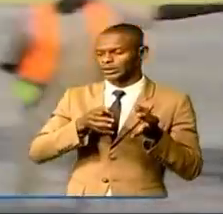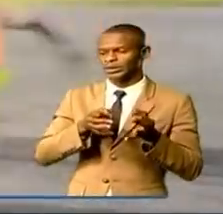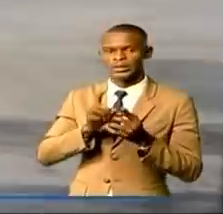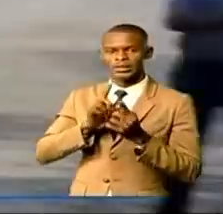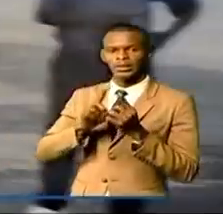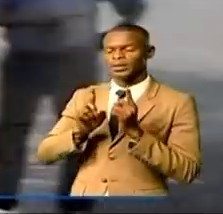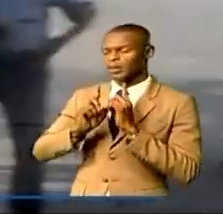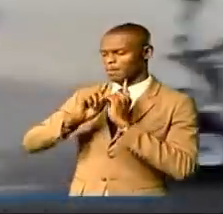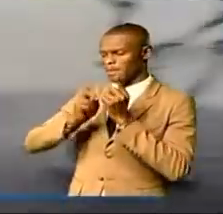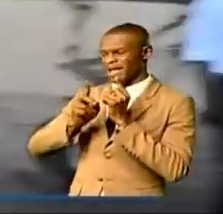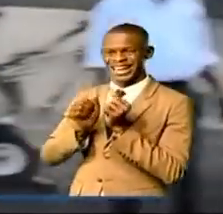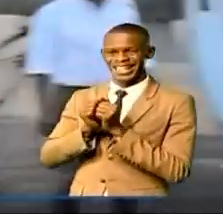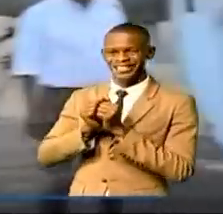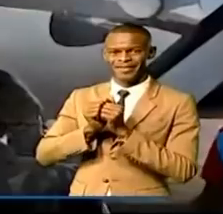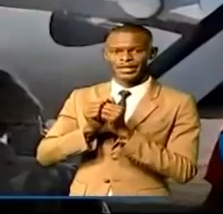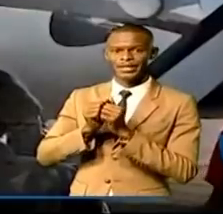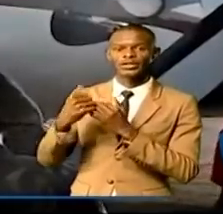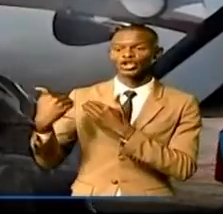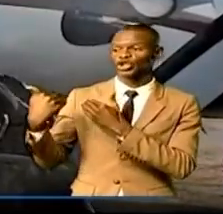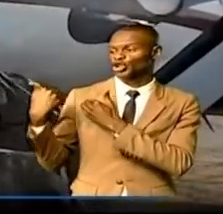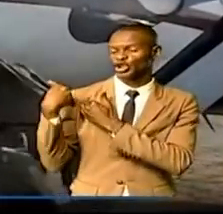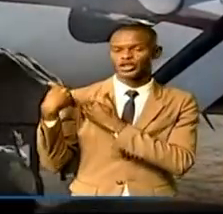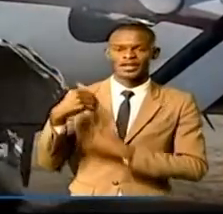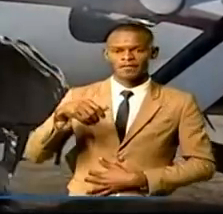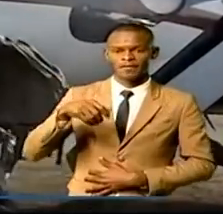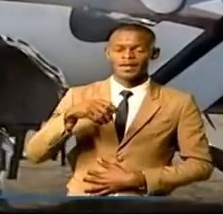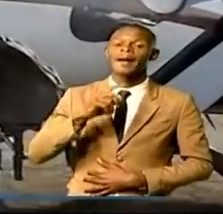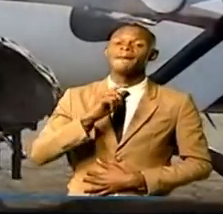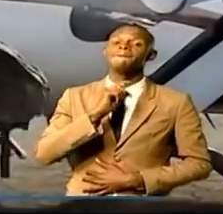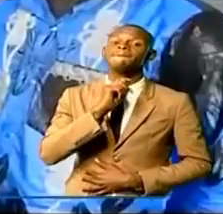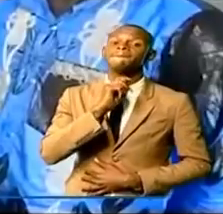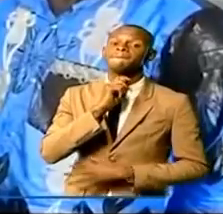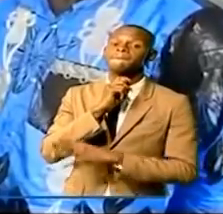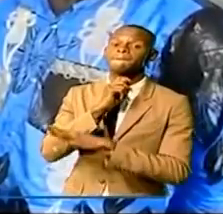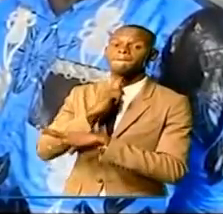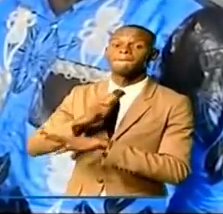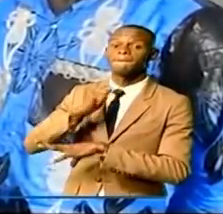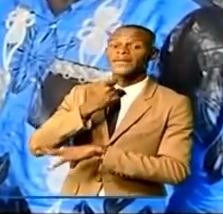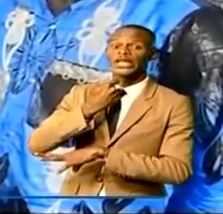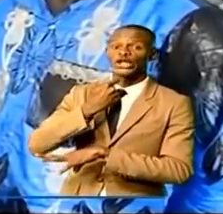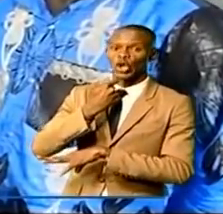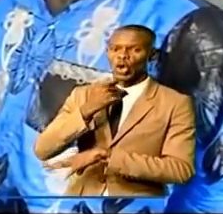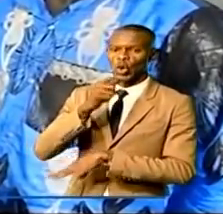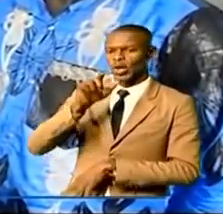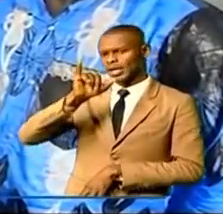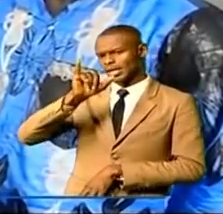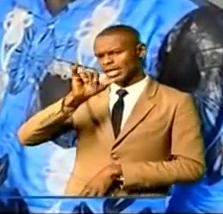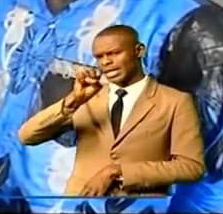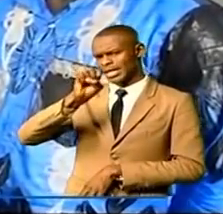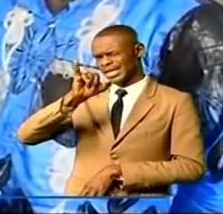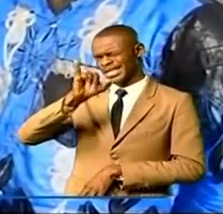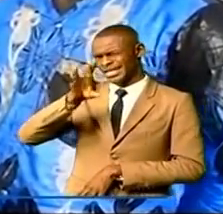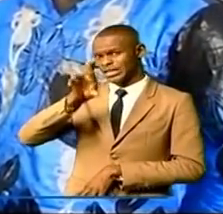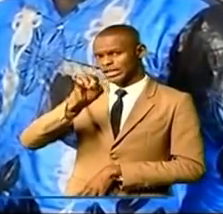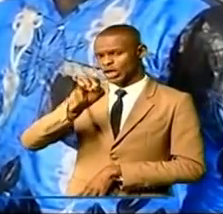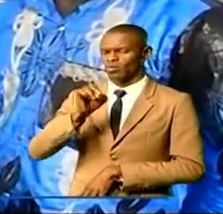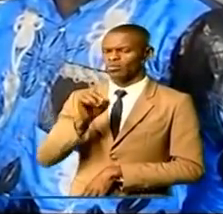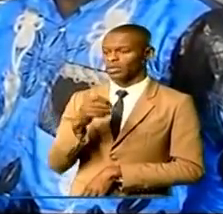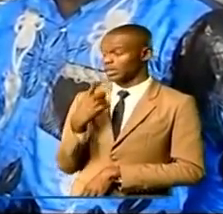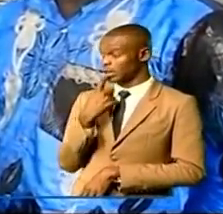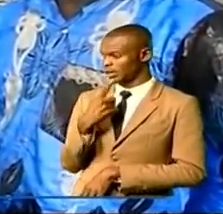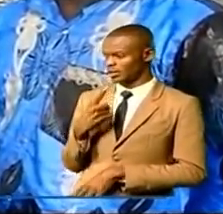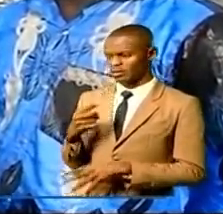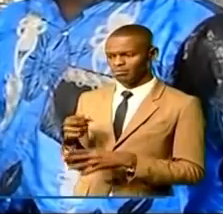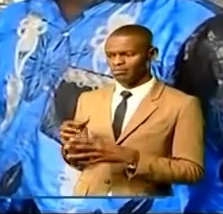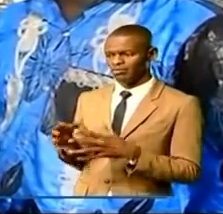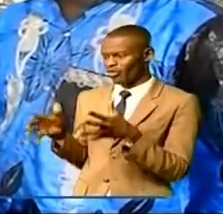maison carcérale plus sécurisée à qui s'organise dans la province de la Tchopo. Ce sont les opérations de routine qu'on a toujours fait en vue de